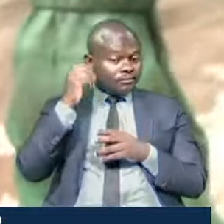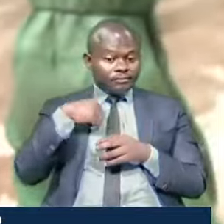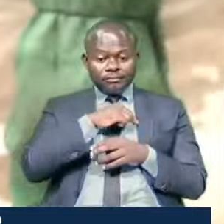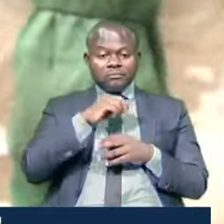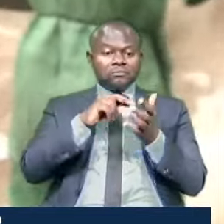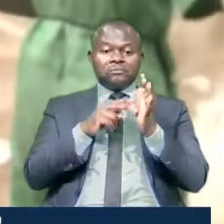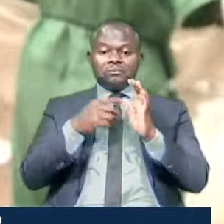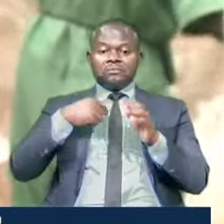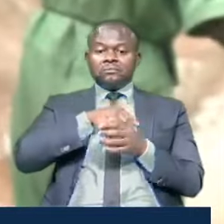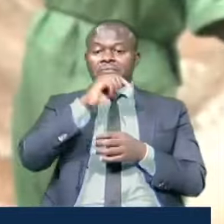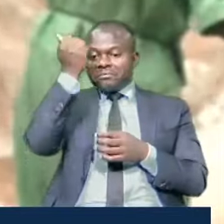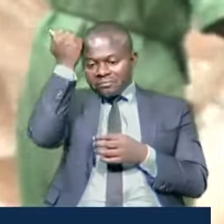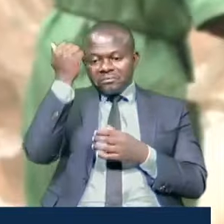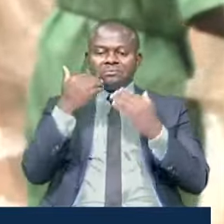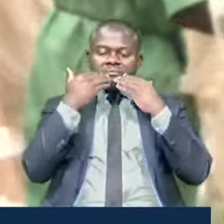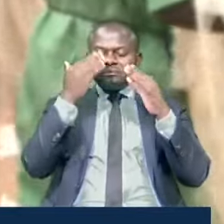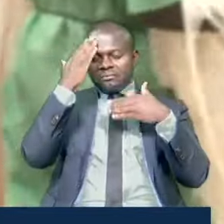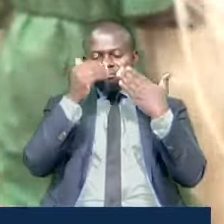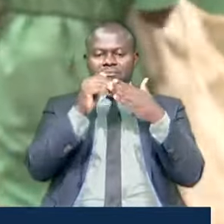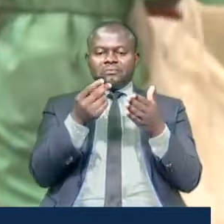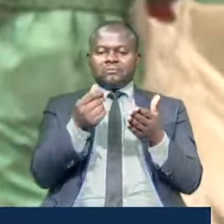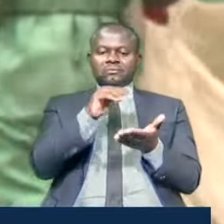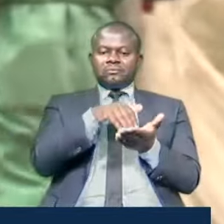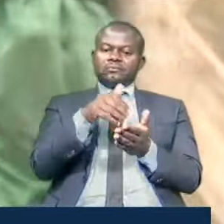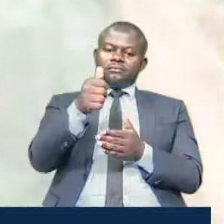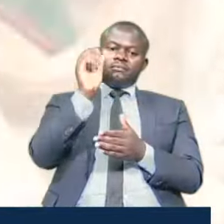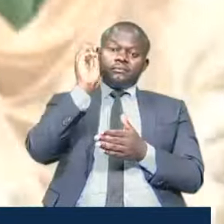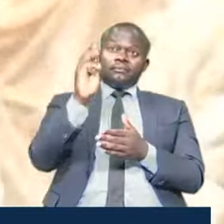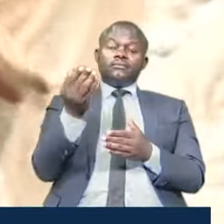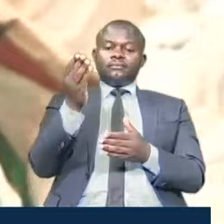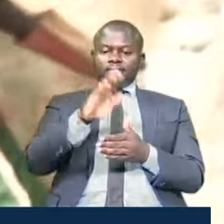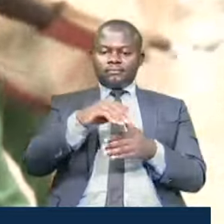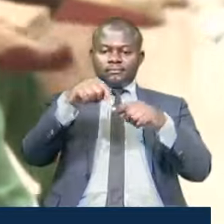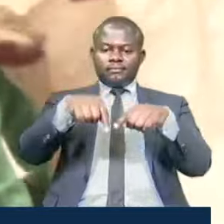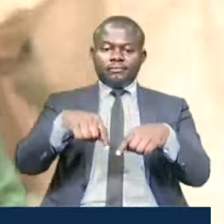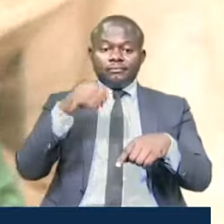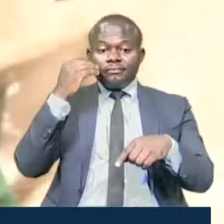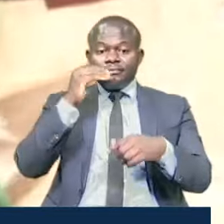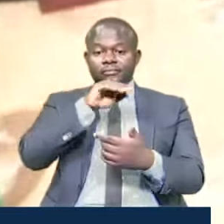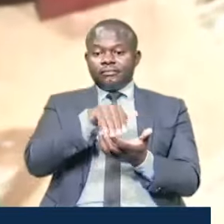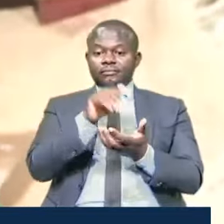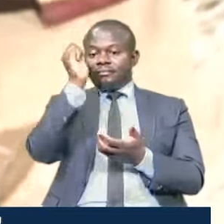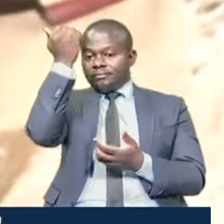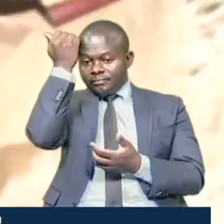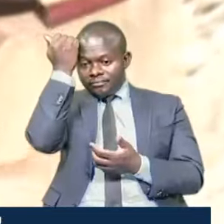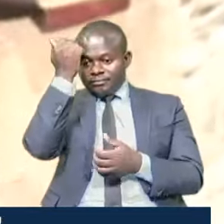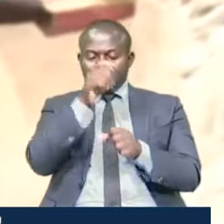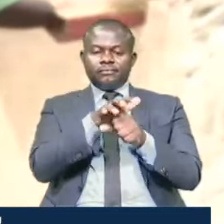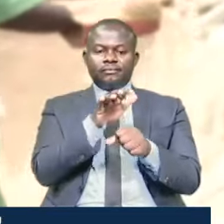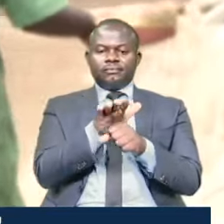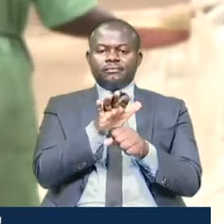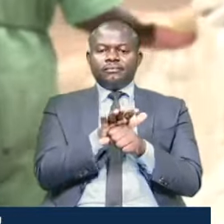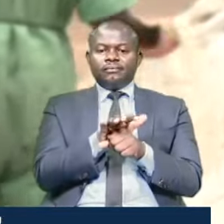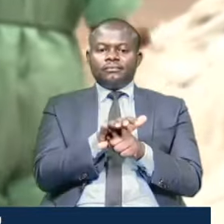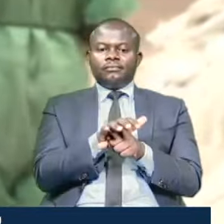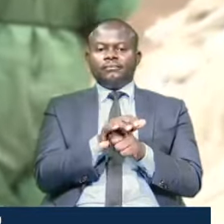umushinga wacu nta siranse ufite yuko amafaranga y'ikigo cyayo azagaruka. N'ibigo bya siranse bikunze rimwe na